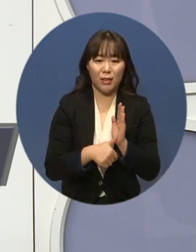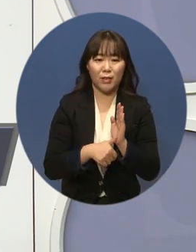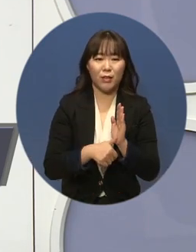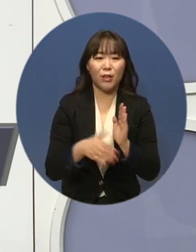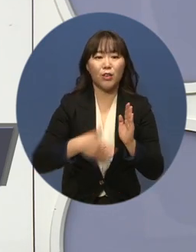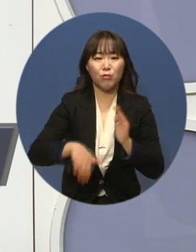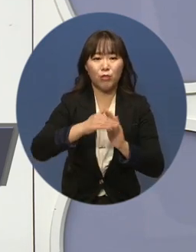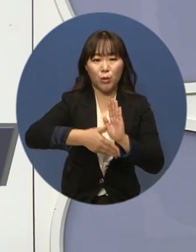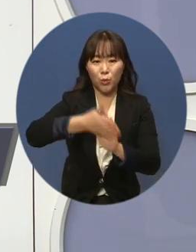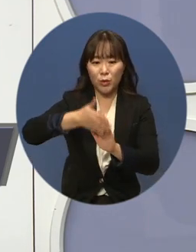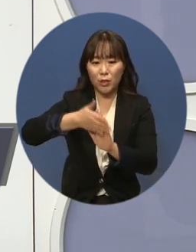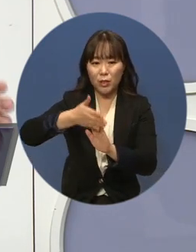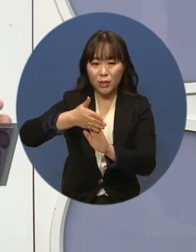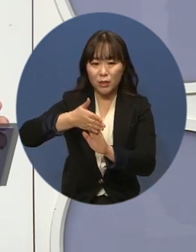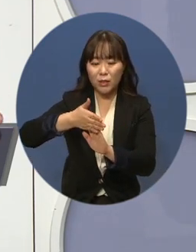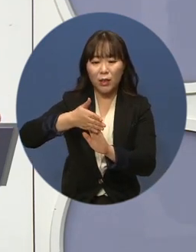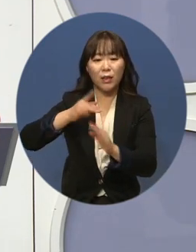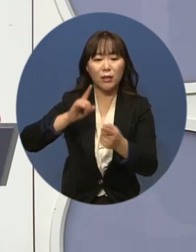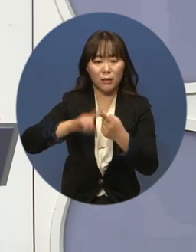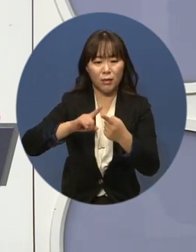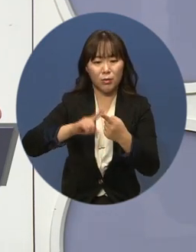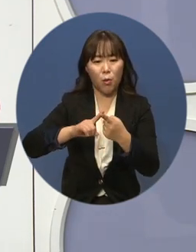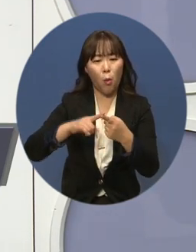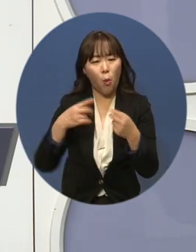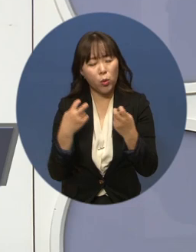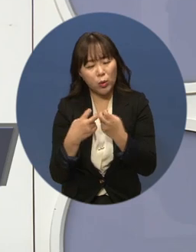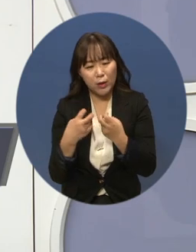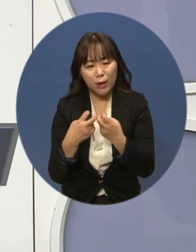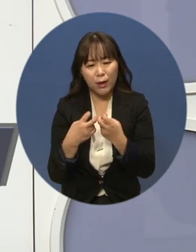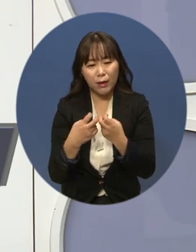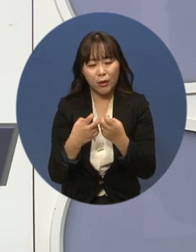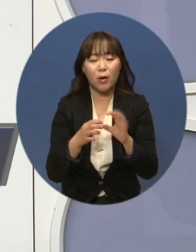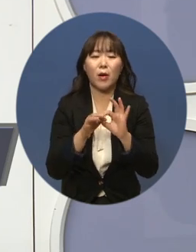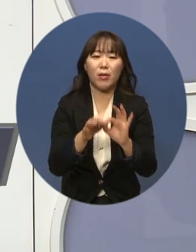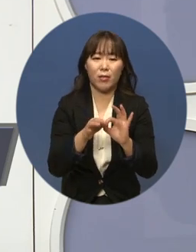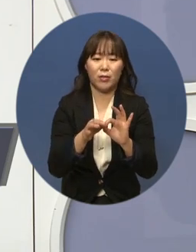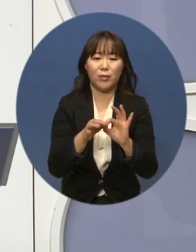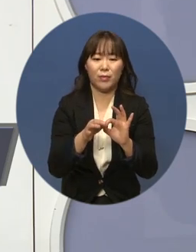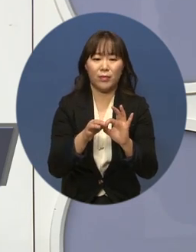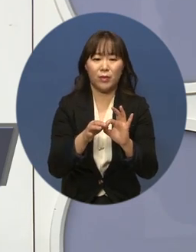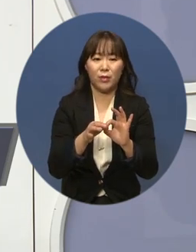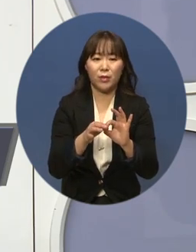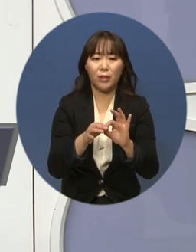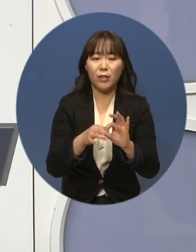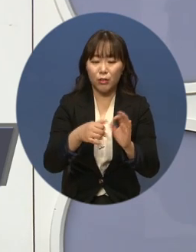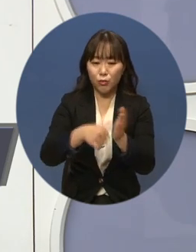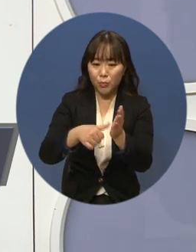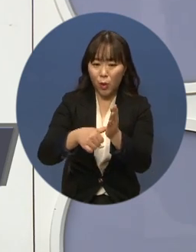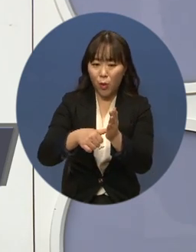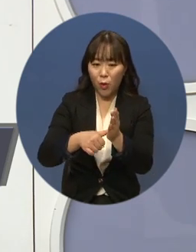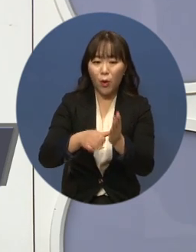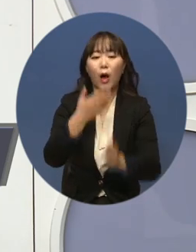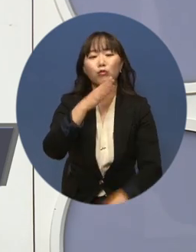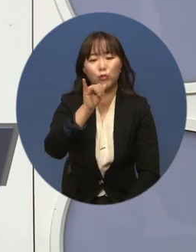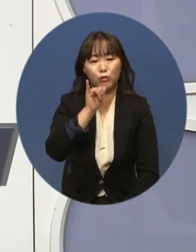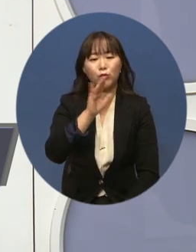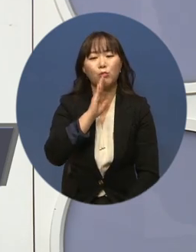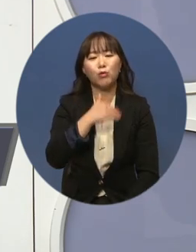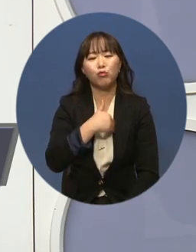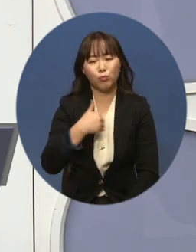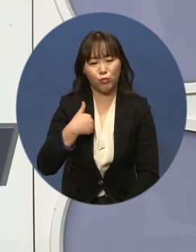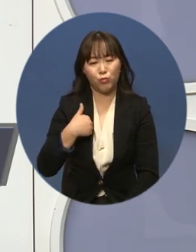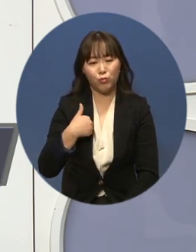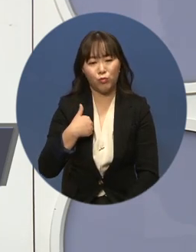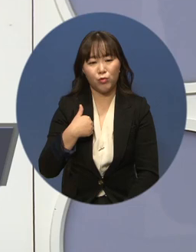우리 도시를 어떻게 가져갈 것인가에 대한 것은 주민투표로 붙일 수 있습니다. 충분하게 설명을